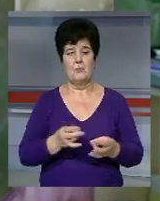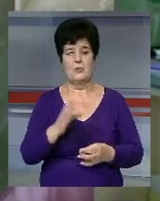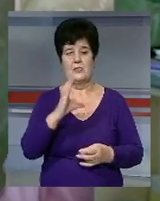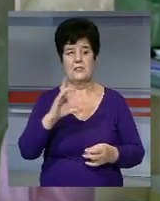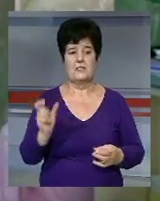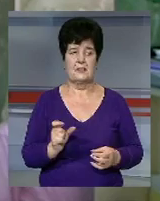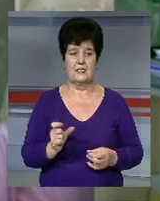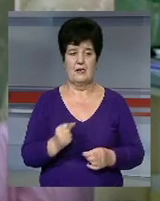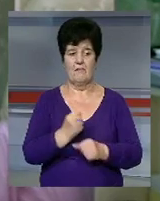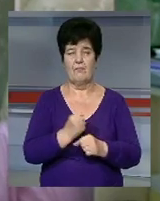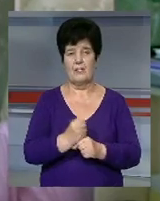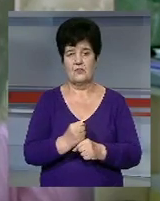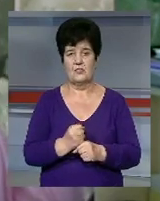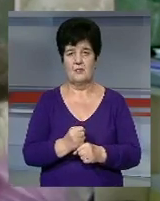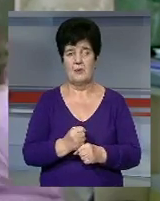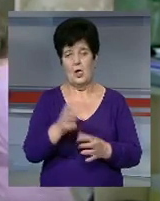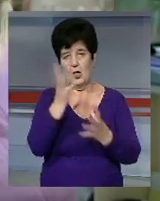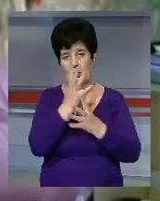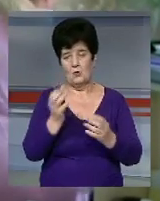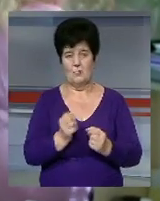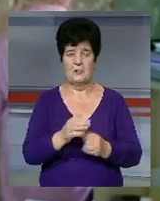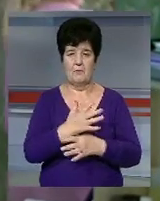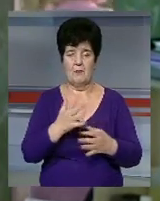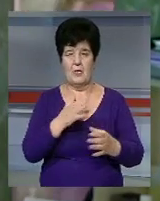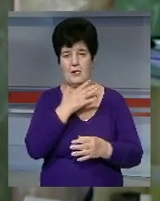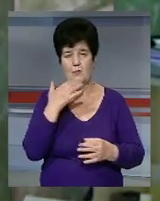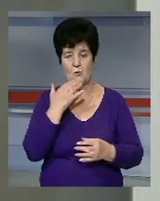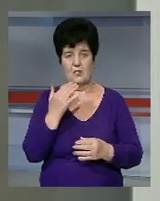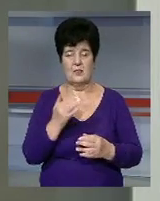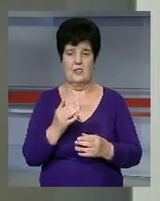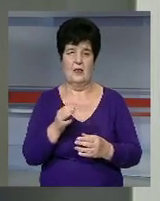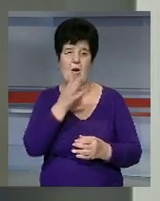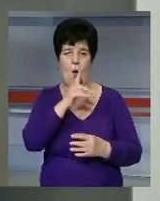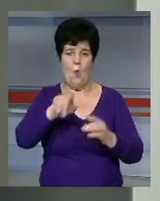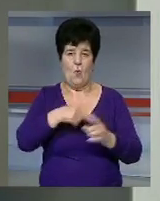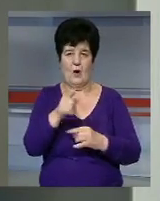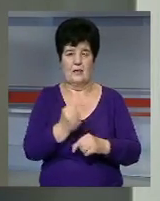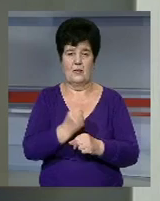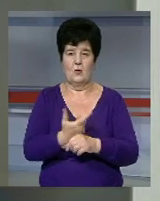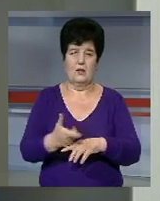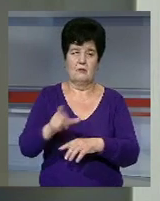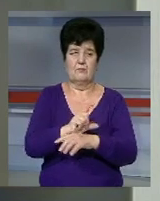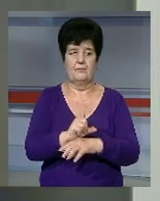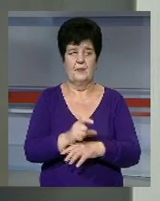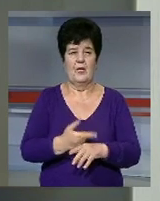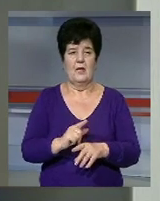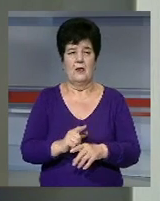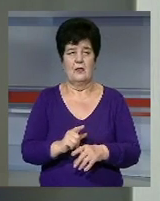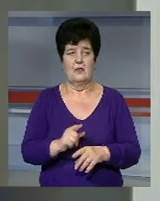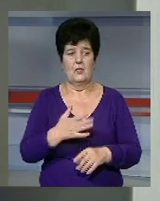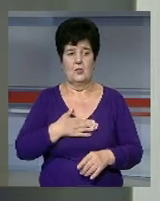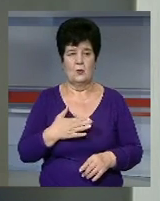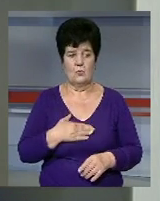facem un număr mai mare de gărzi de noapte. Pentru a-ți permite strictul necesar, noi